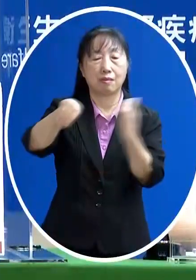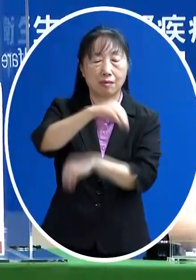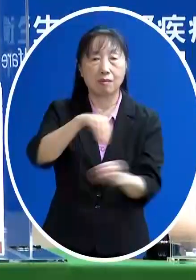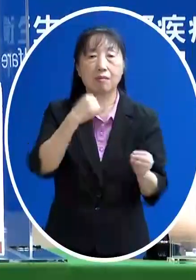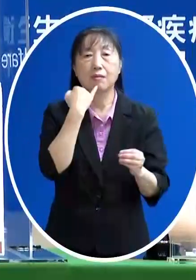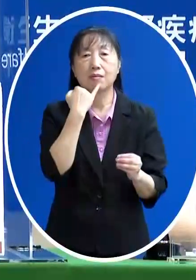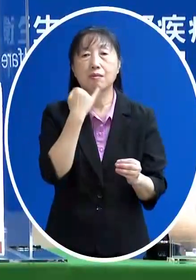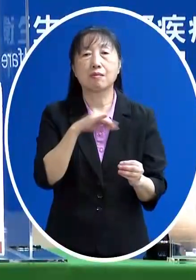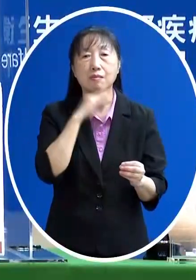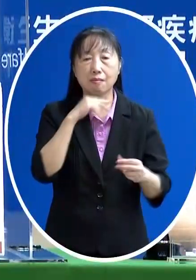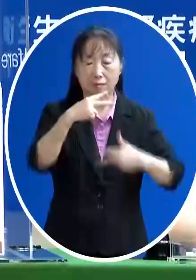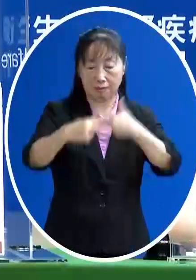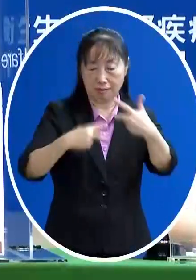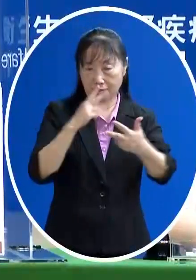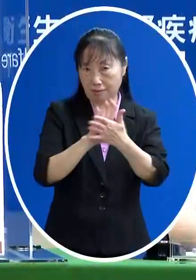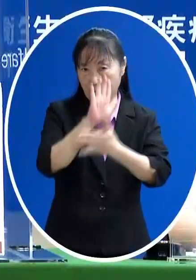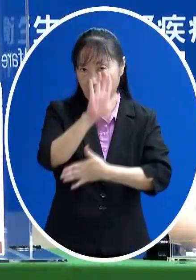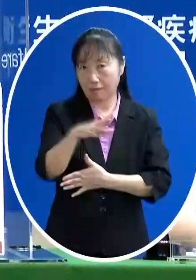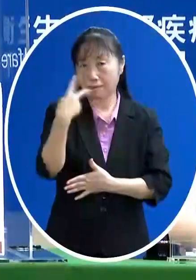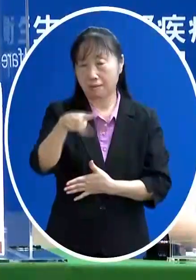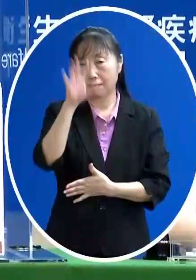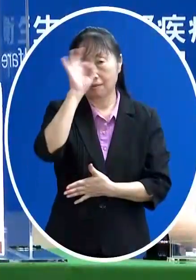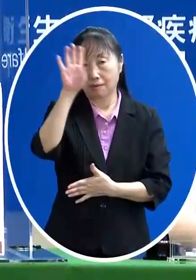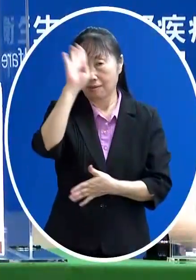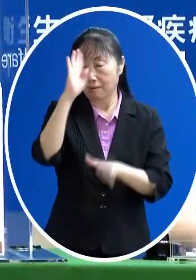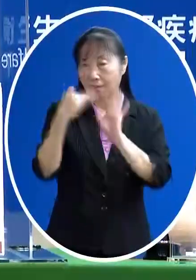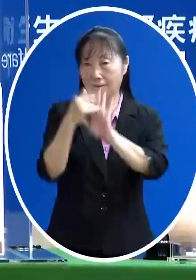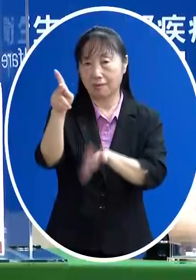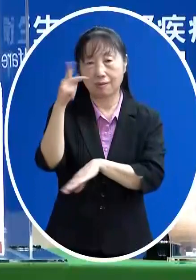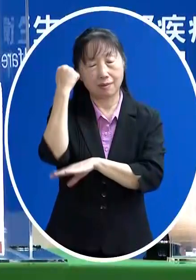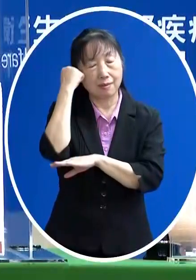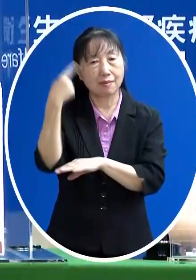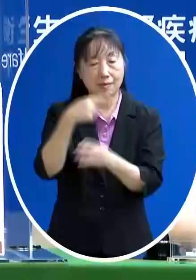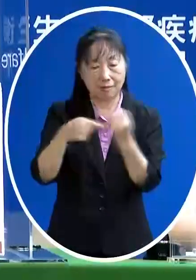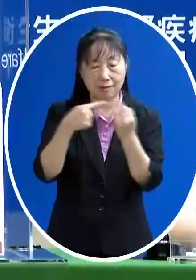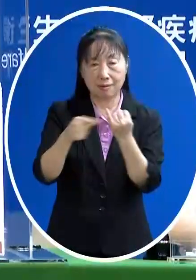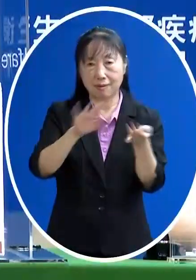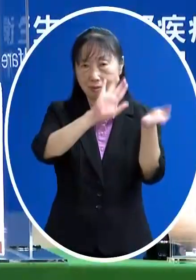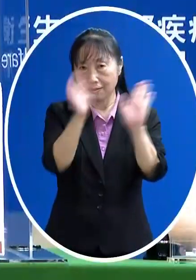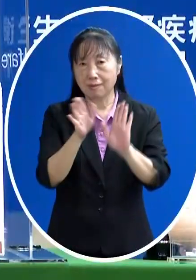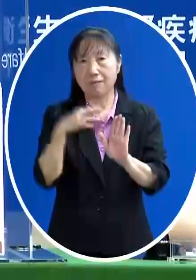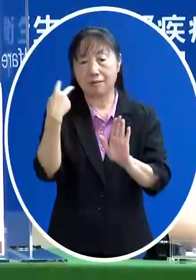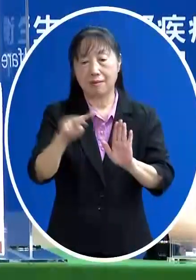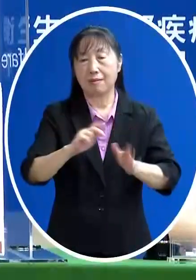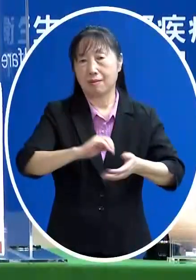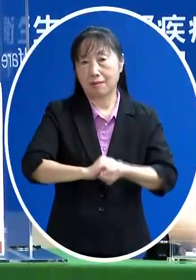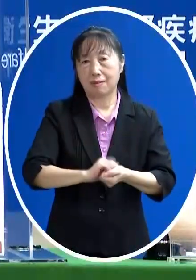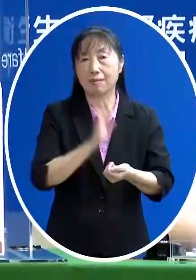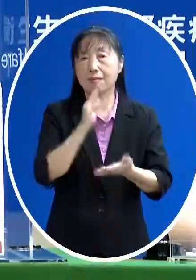之后，我们再来看实际上这个防疫旅馆使用的量，再来决定我们可以再把这